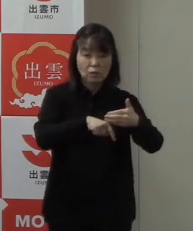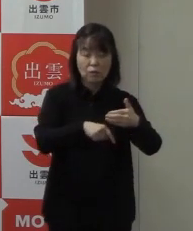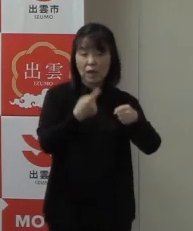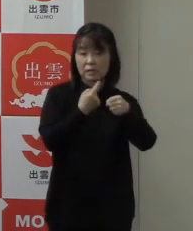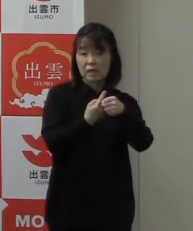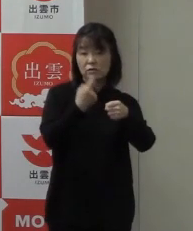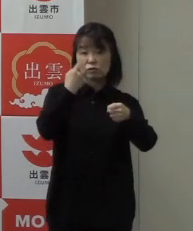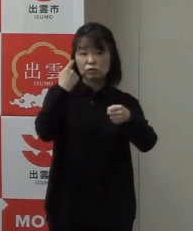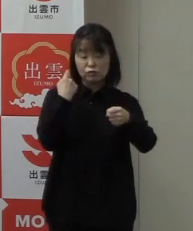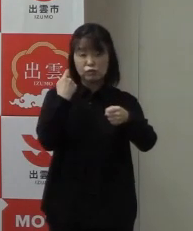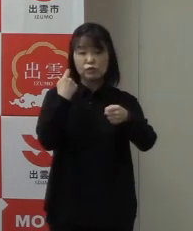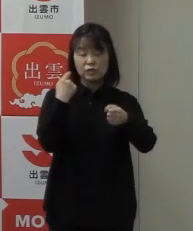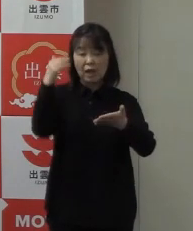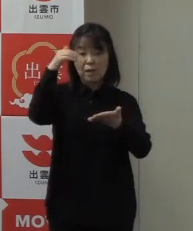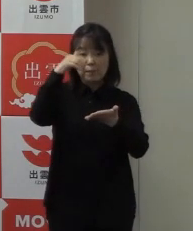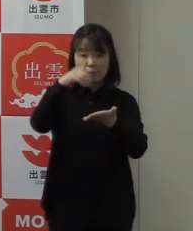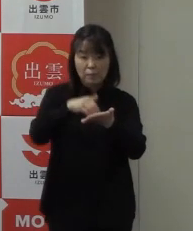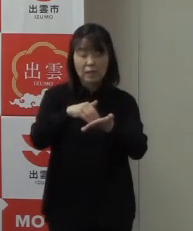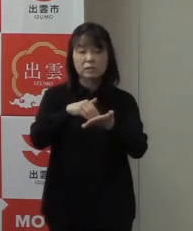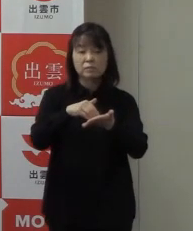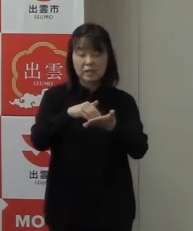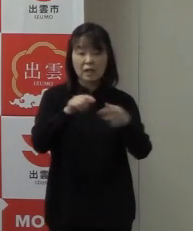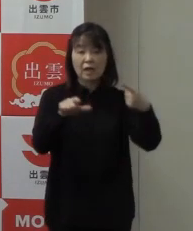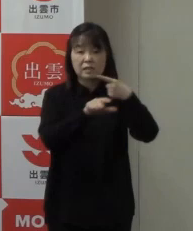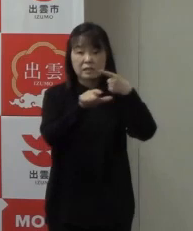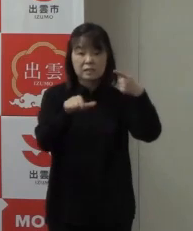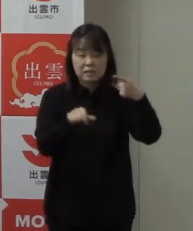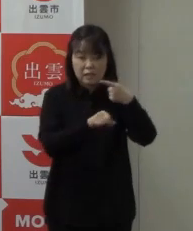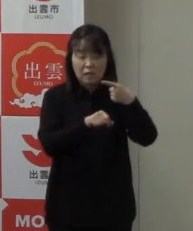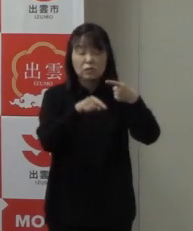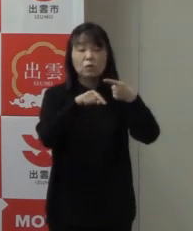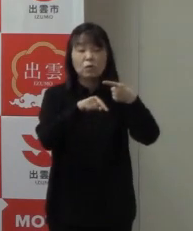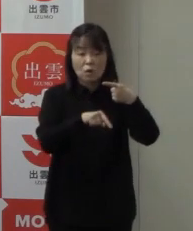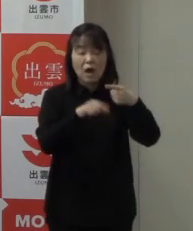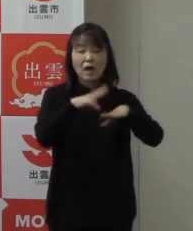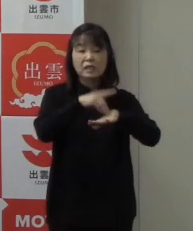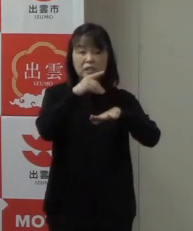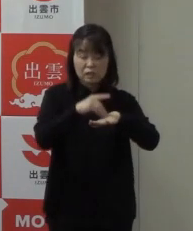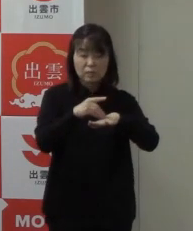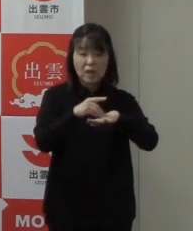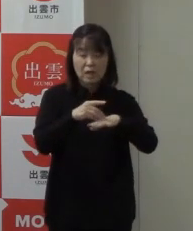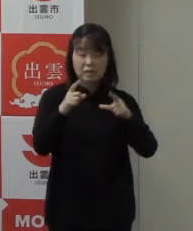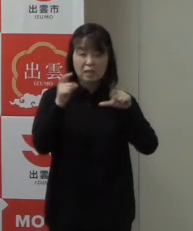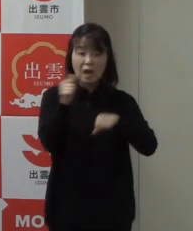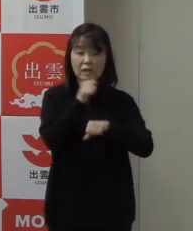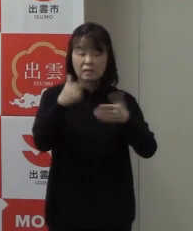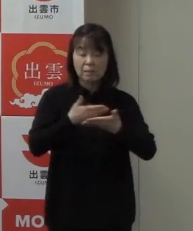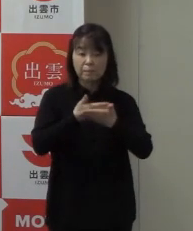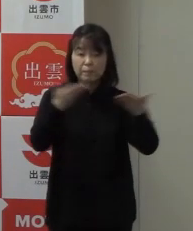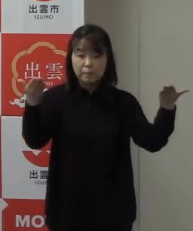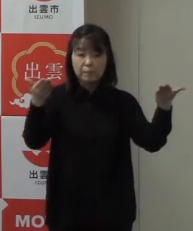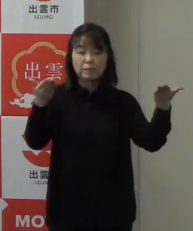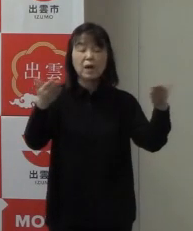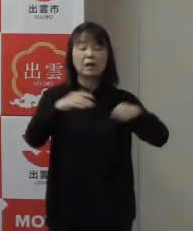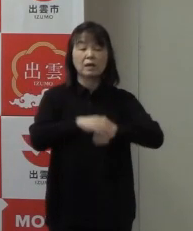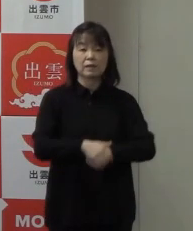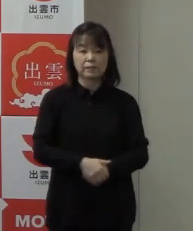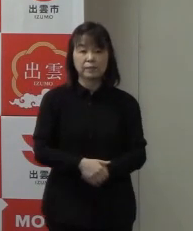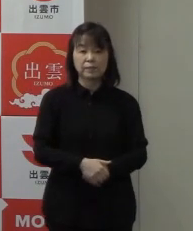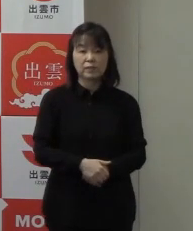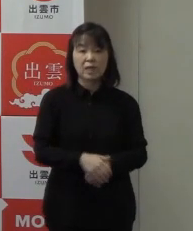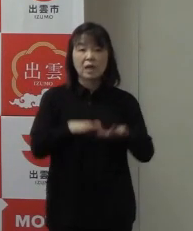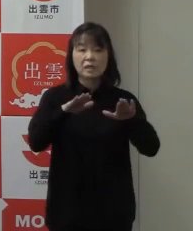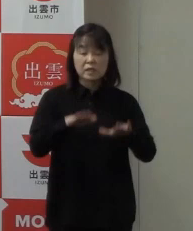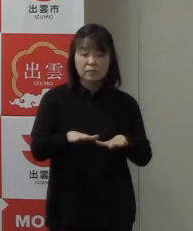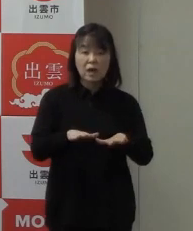年まずから本年初めにかけて計画され保護者通知もなされている状況でございます。ですので、まあ、現